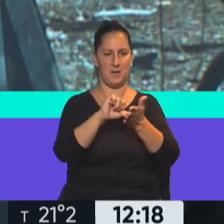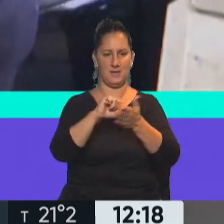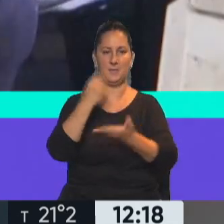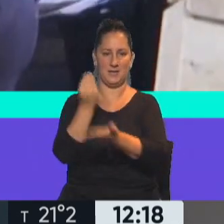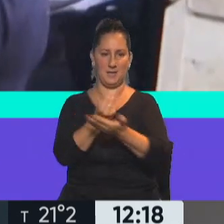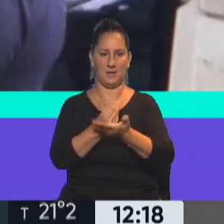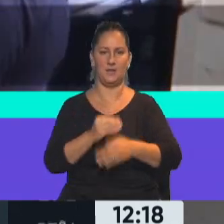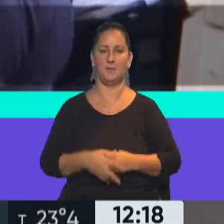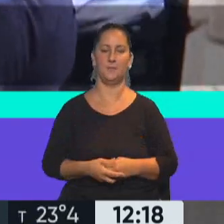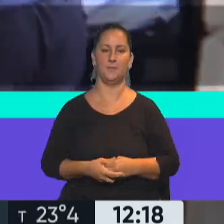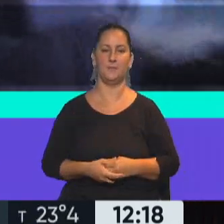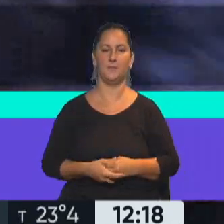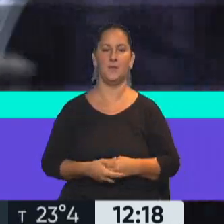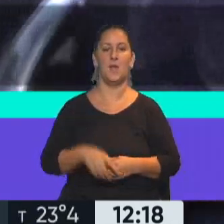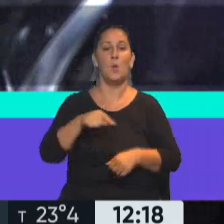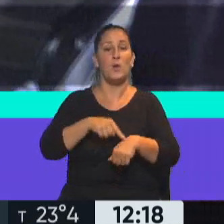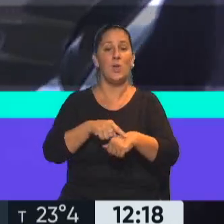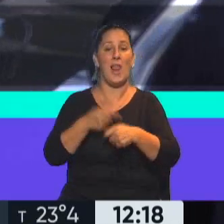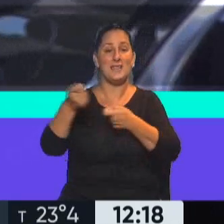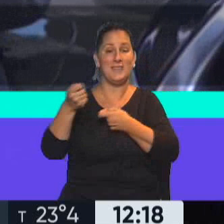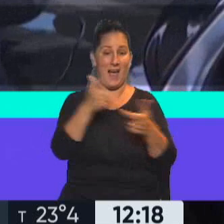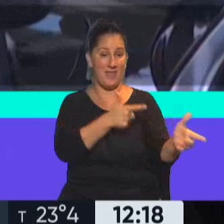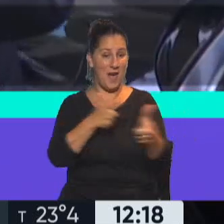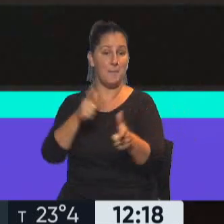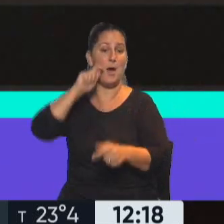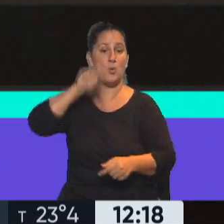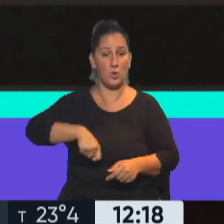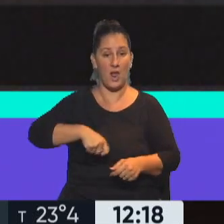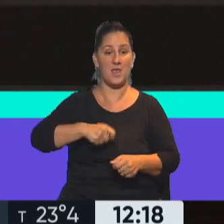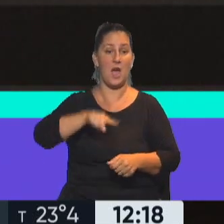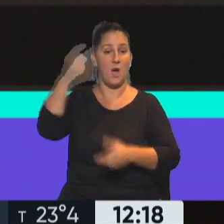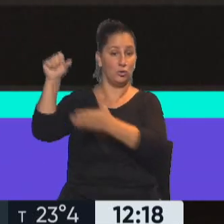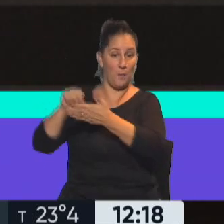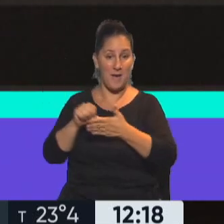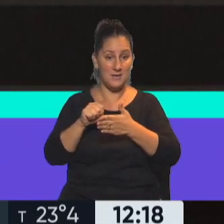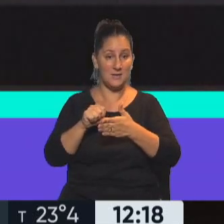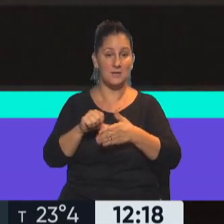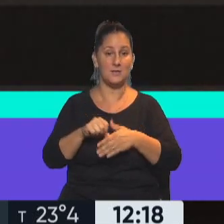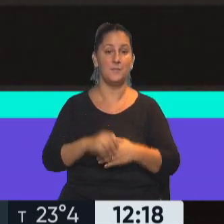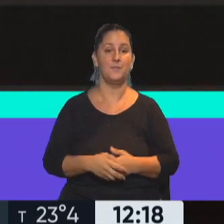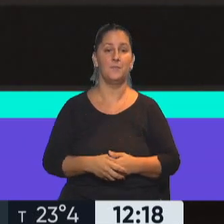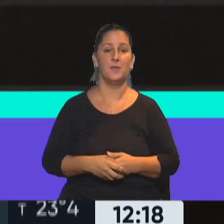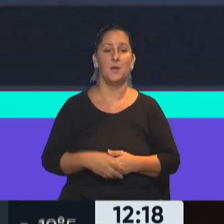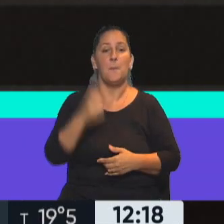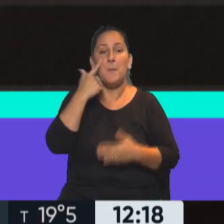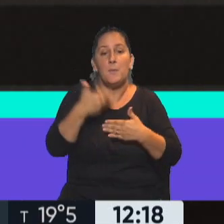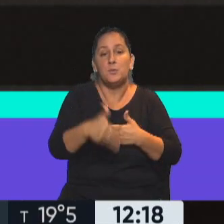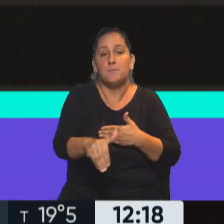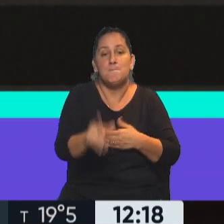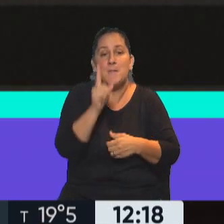reunión. Что касается поставок оружия на Украину из-за границы, да, мы